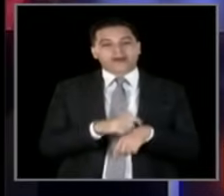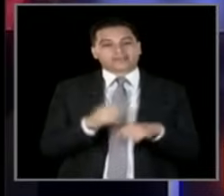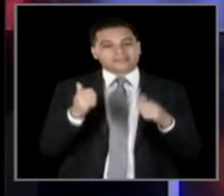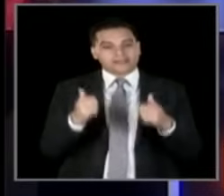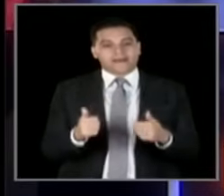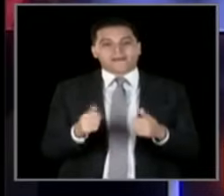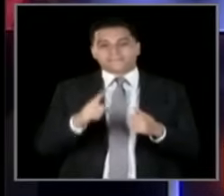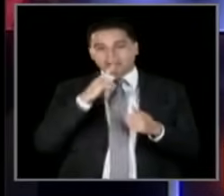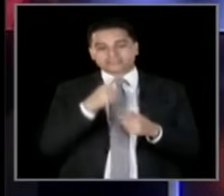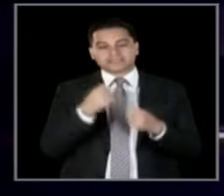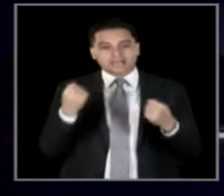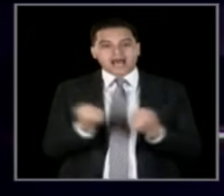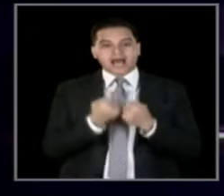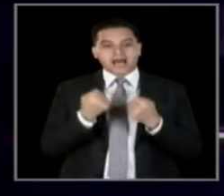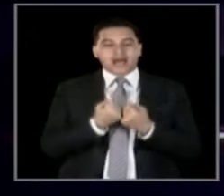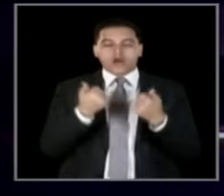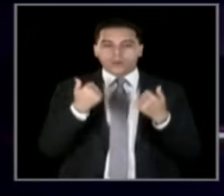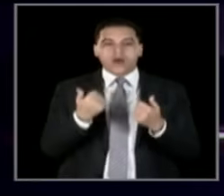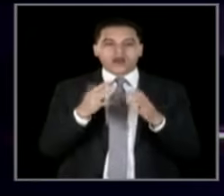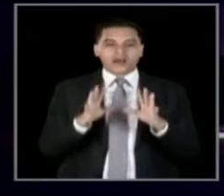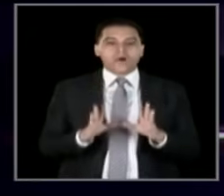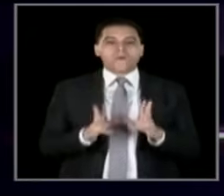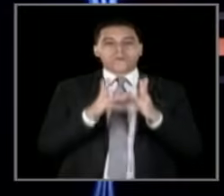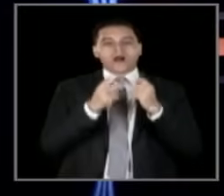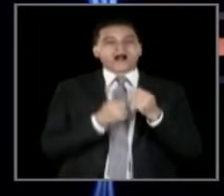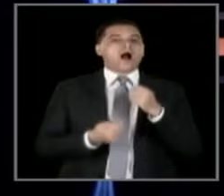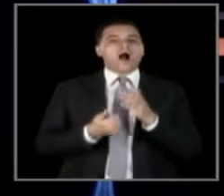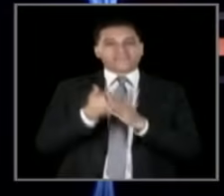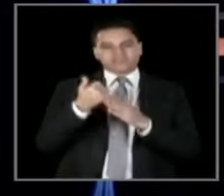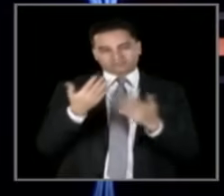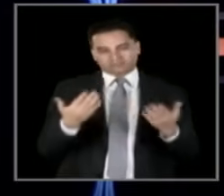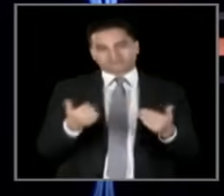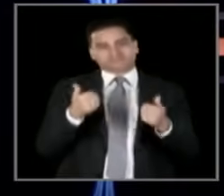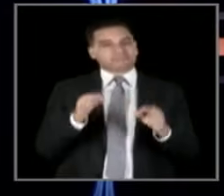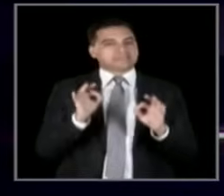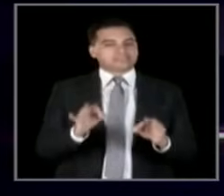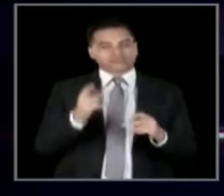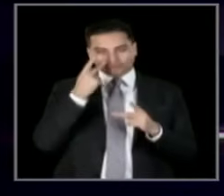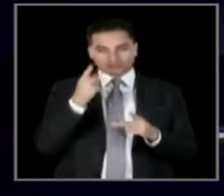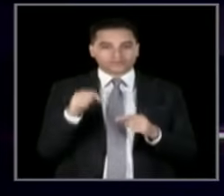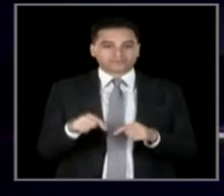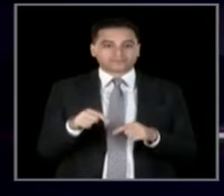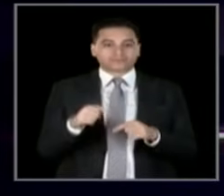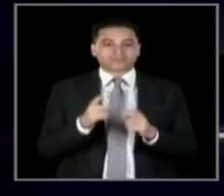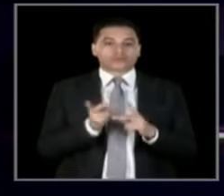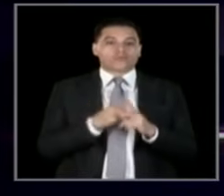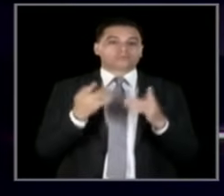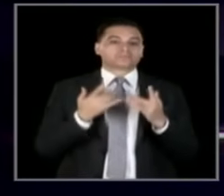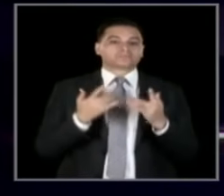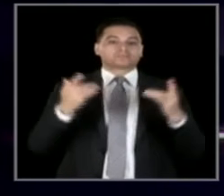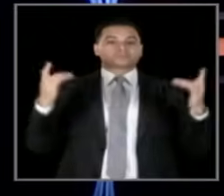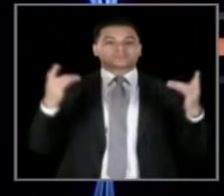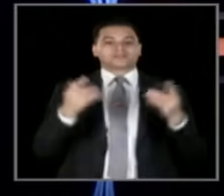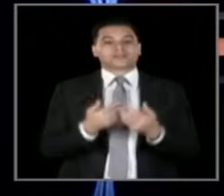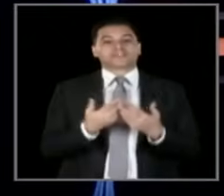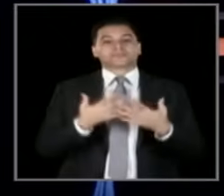فكان عندهم استعداد ان هم يطوروا من ادائهم كمان. حلو جدا. خلينا نشوف معاكم جمهور عظيم النهارده مالي